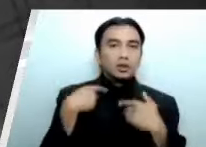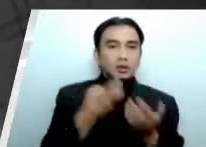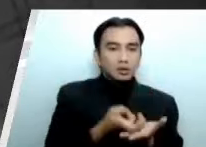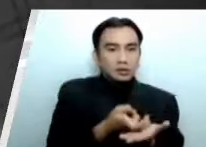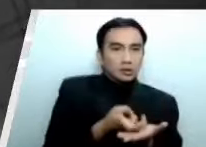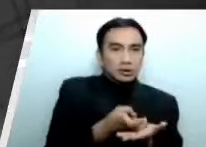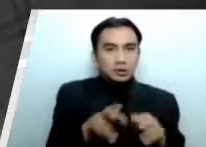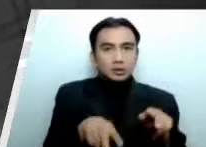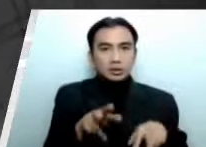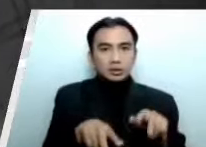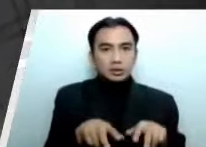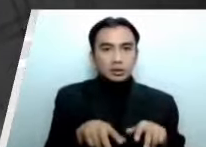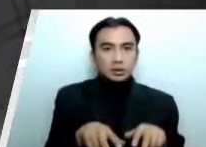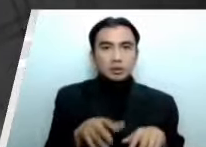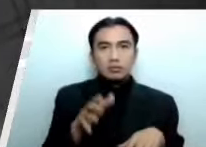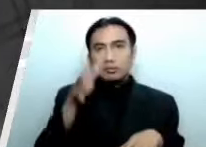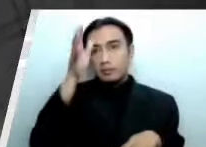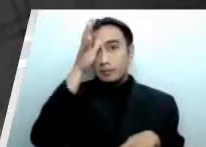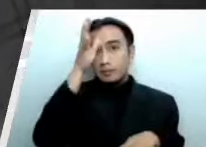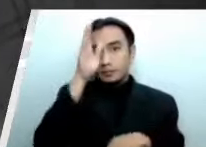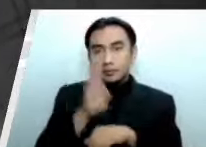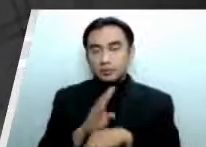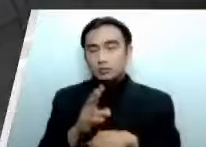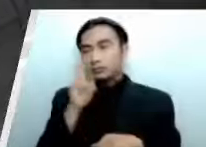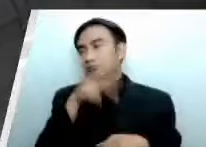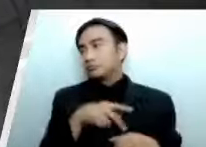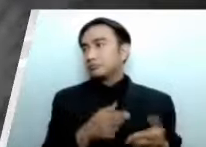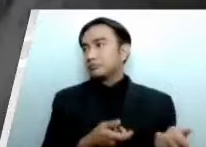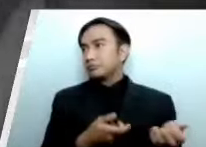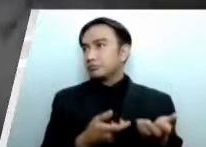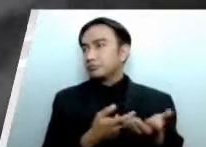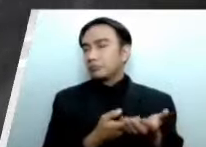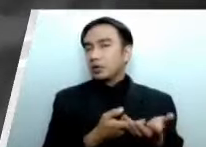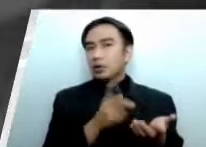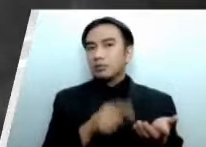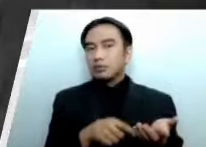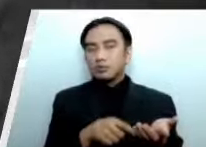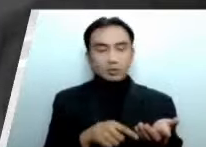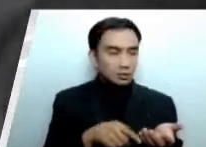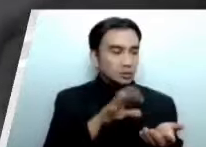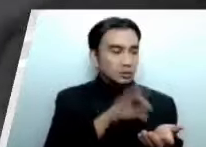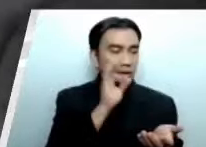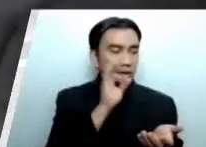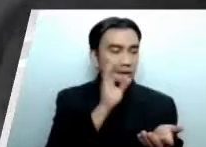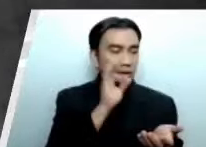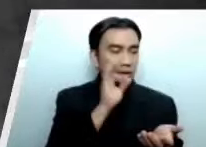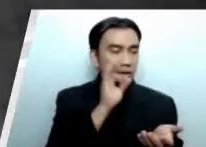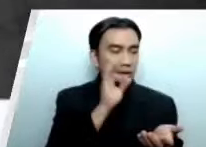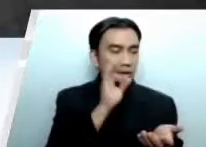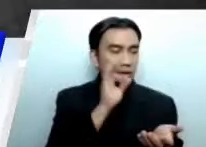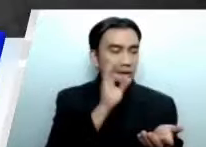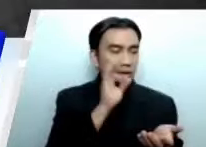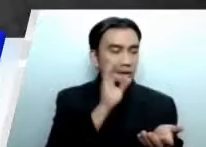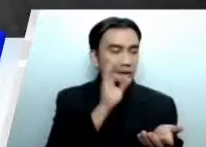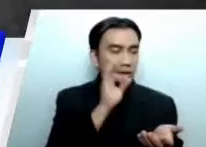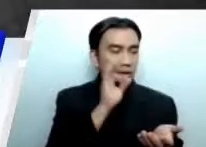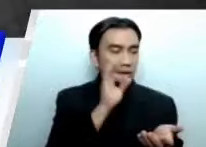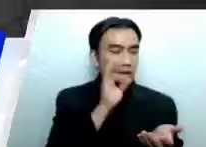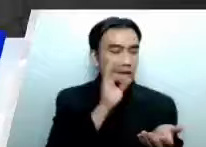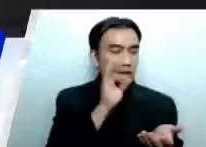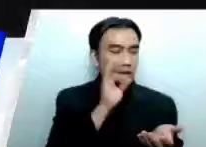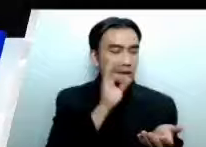agad napansin ng ama. Nang makita niyang nangyari, agad niyang tinanggal ang unan sa mukha ng sanggol. Ayon sa ina ng sanggol, okay naman